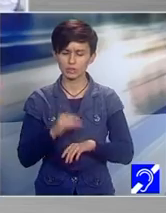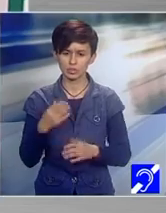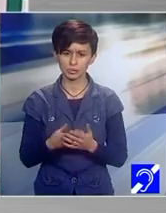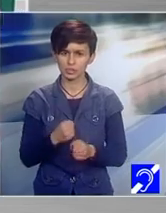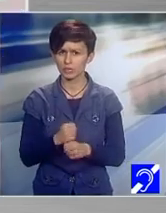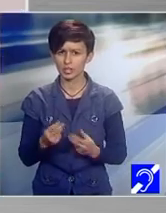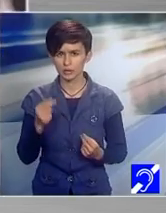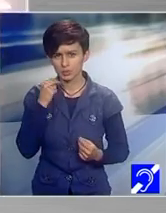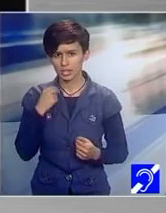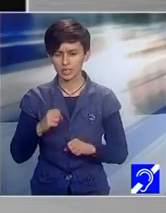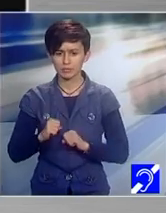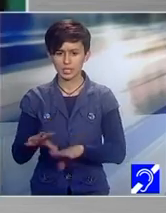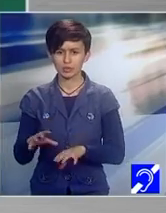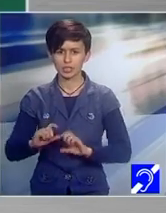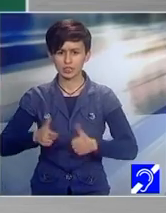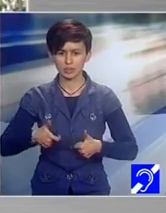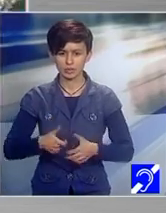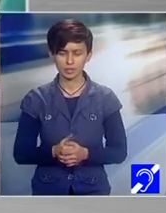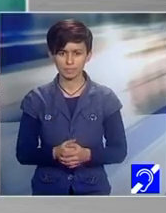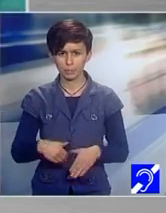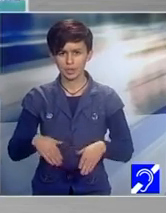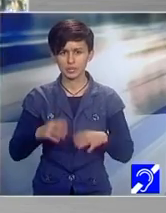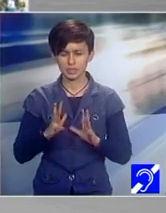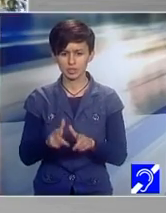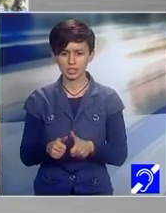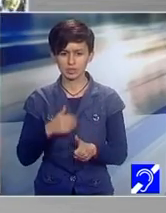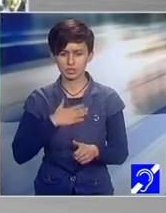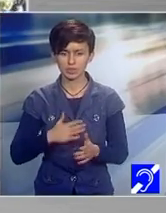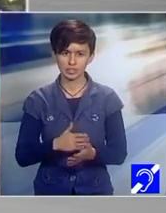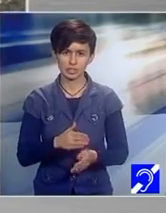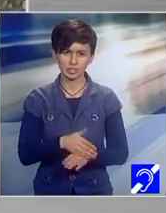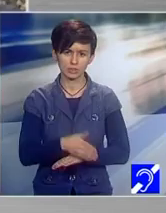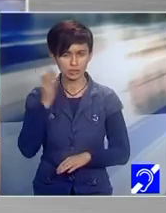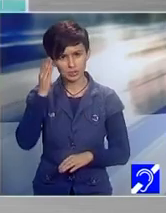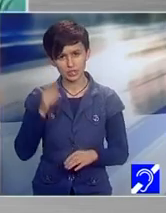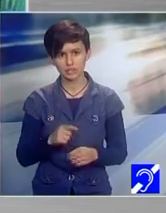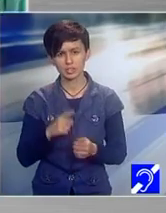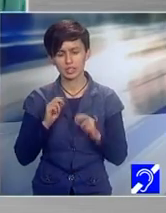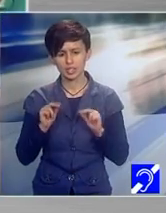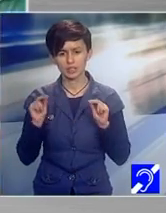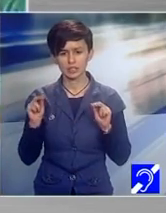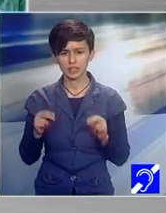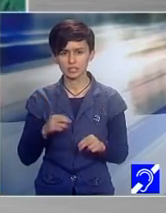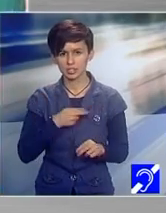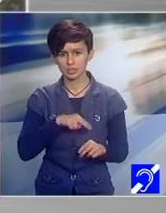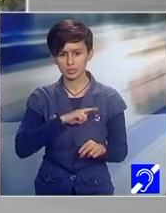de tone de mâncare aruncate zilnic la coș. Ministerul Agriculturii vrea să introducă și în școli lecții speciale de